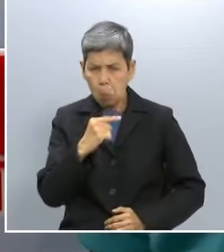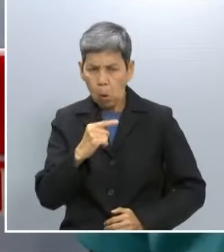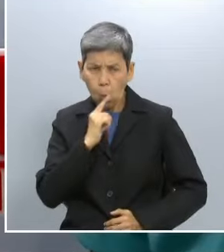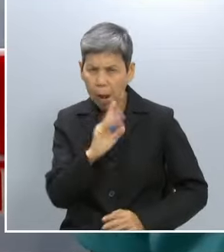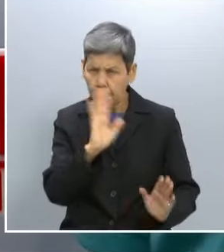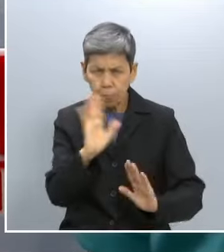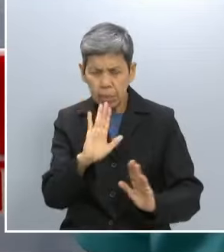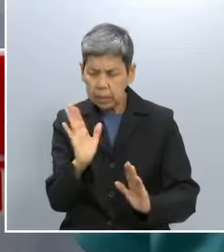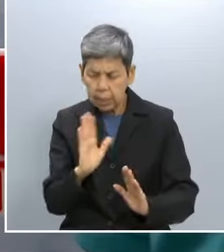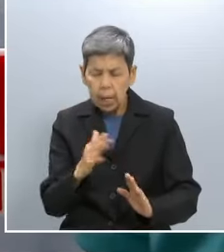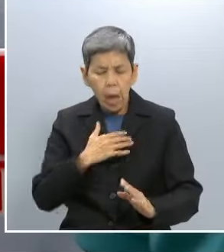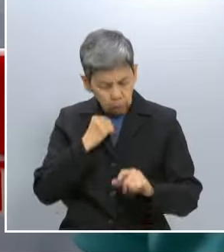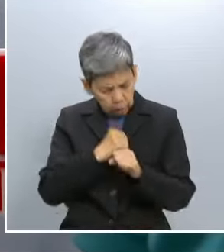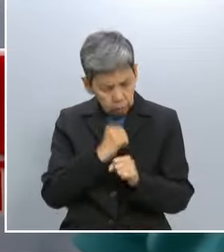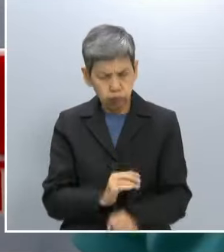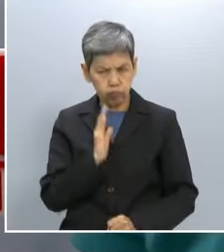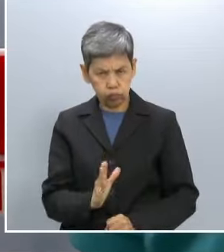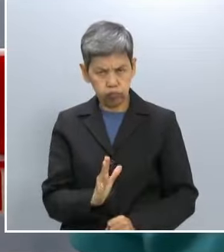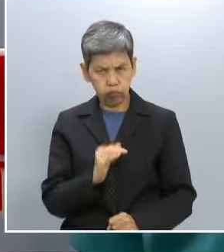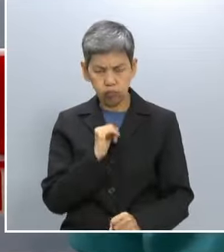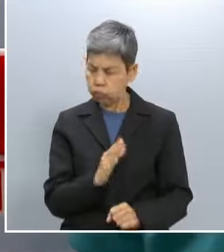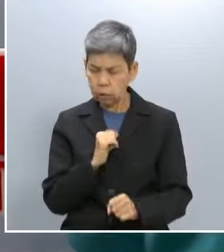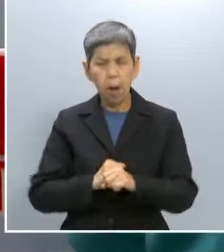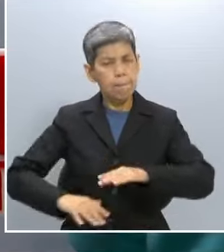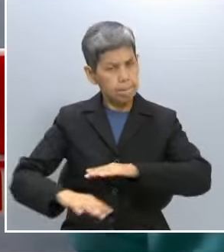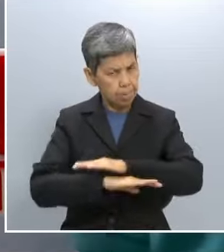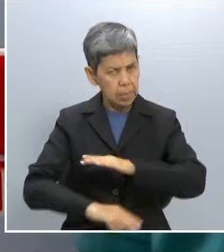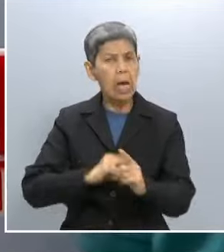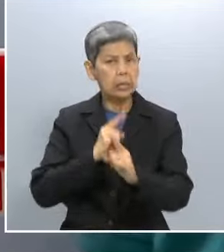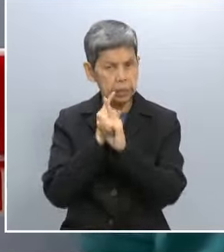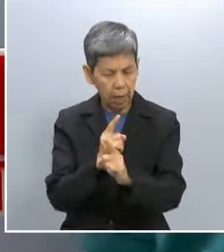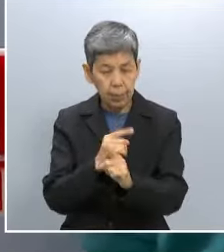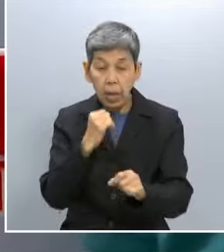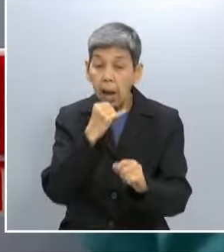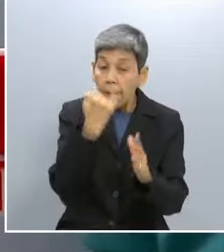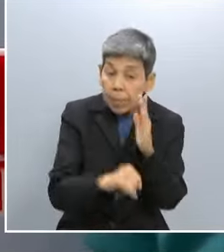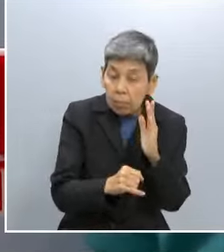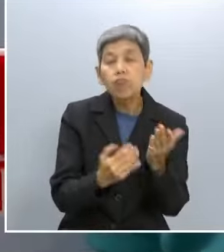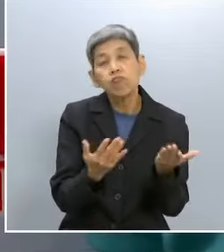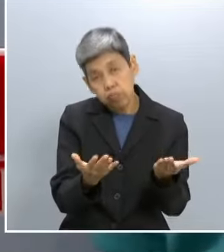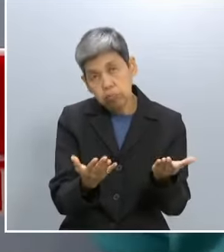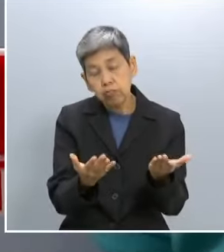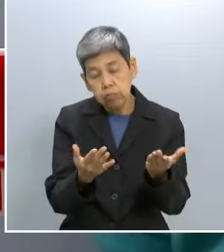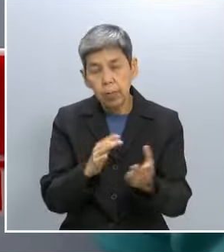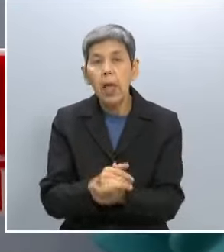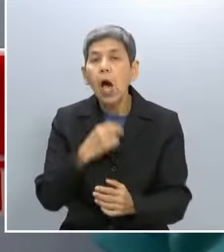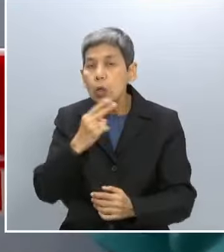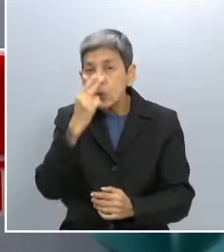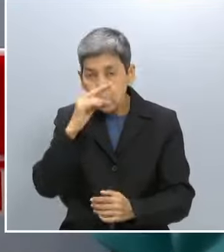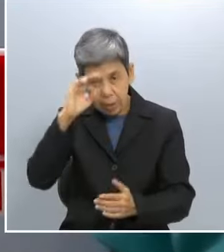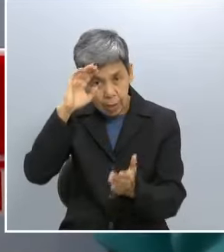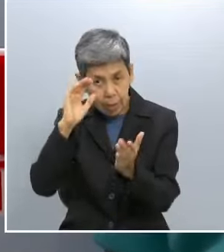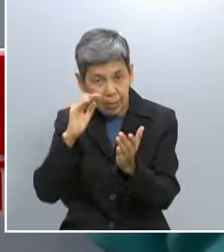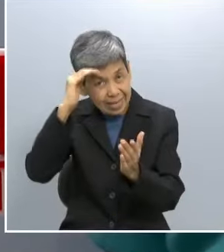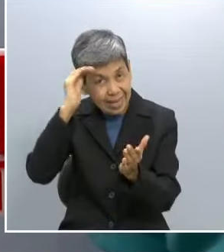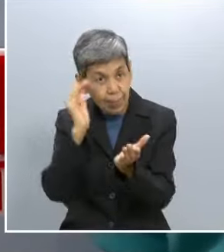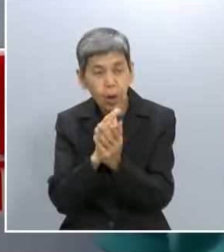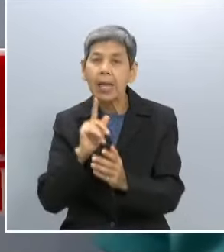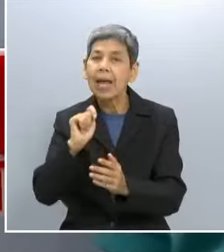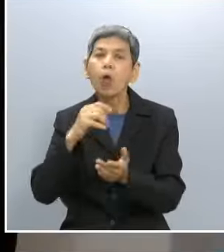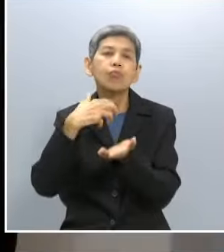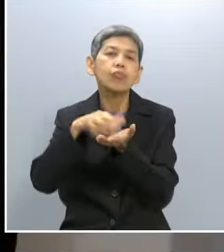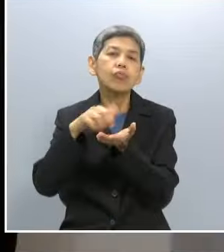จรายใดเป็นพิเศษทุกอย่างเป็นไปตามพยานหลักฐานที่ปรากฏใครผิดก็ว่าไปตามผิดนะครับเอาลองฟังเสียงบิ๊กเต่าดูนะมีไห